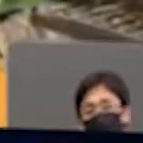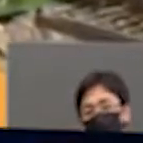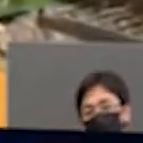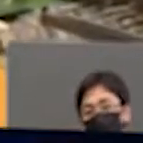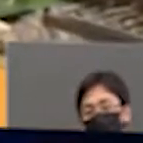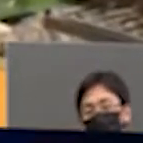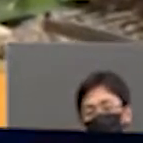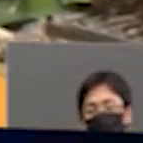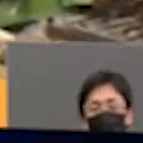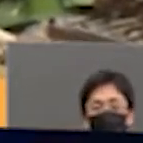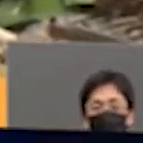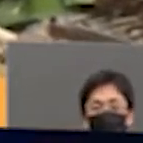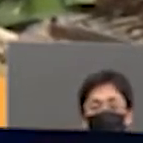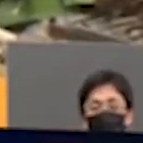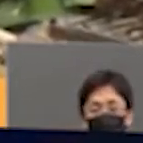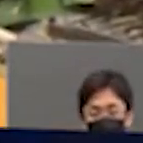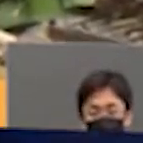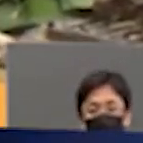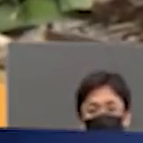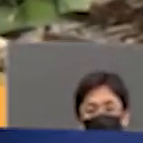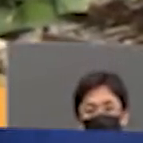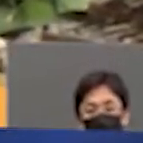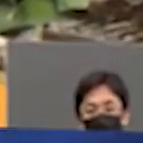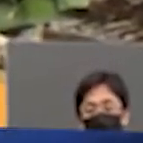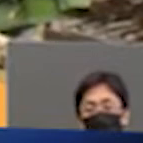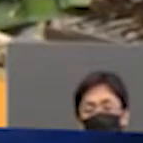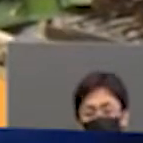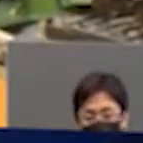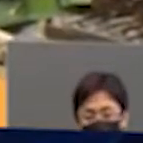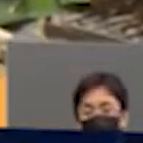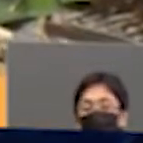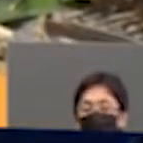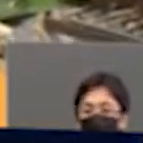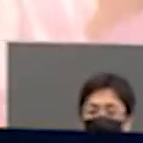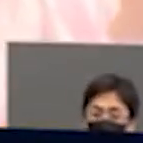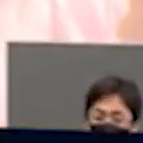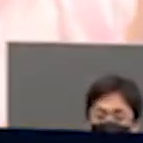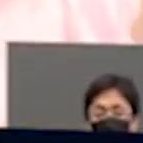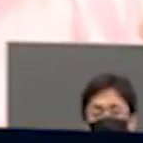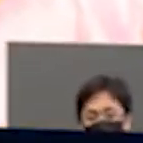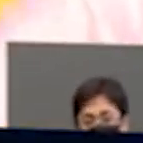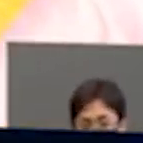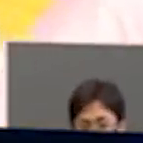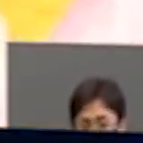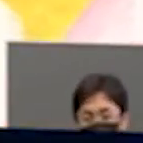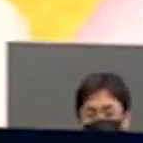จ่ายกันเนี่ยเขารีบคืนน่ะหลวงเขาเอาคืนน่ะ